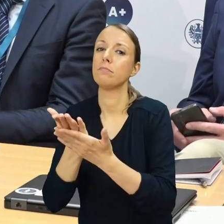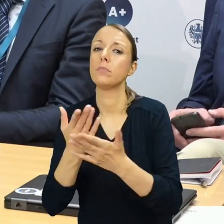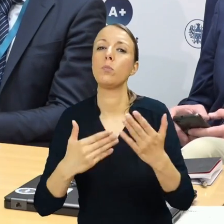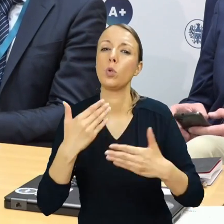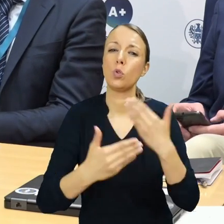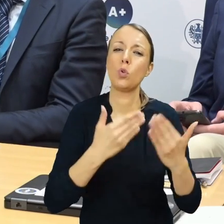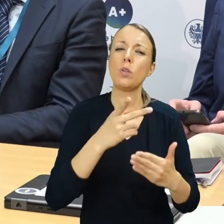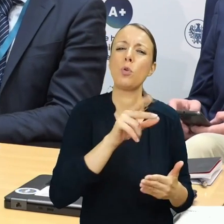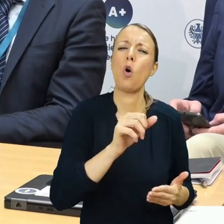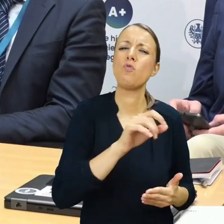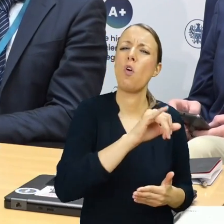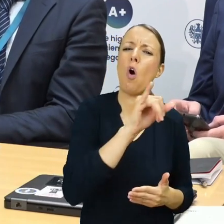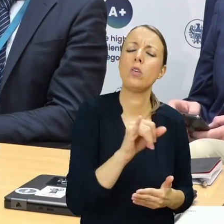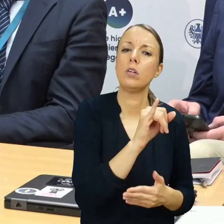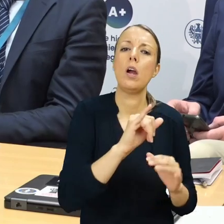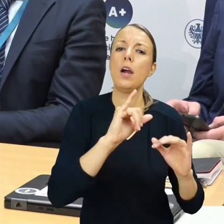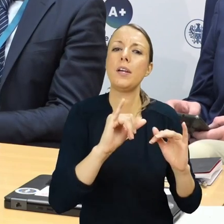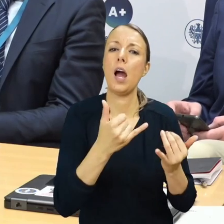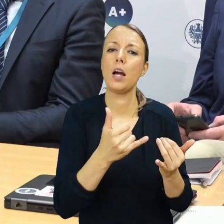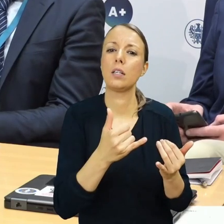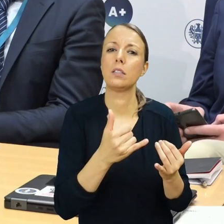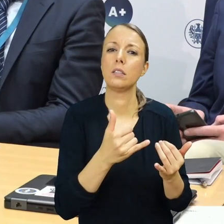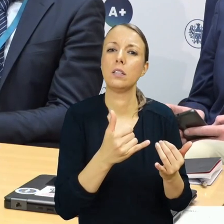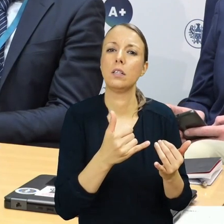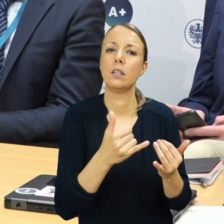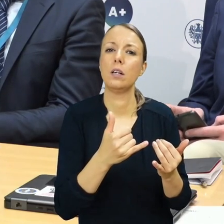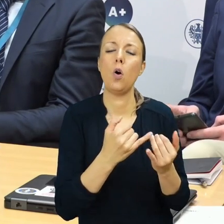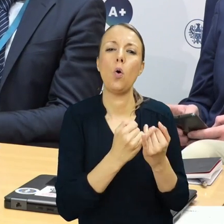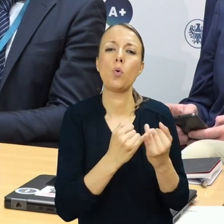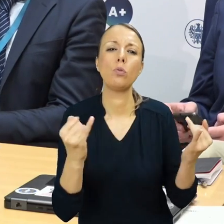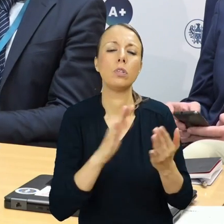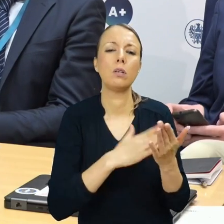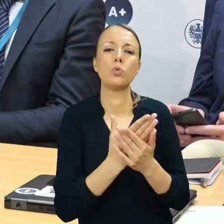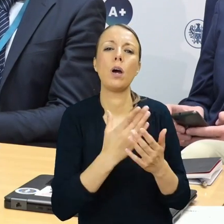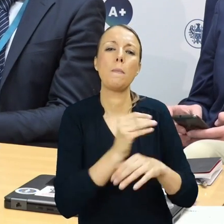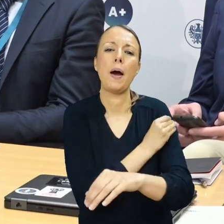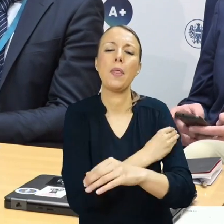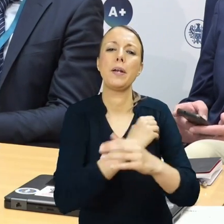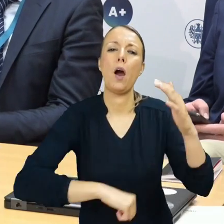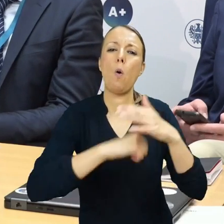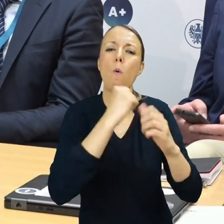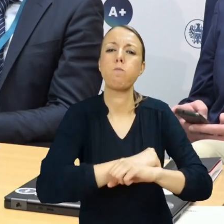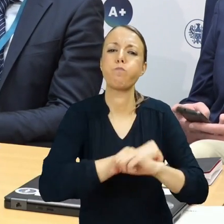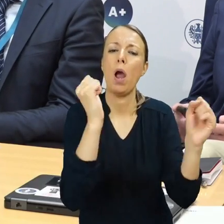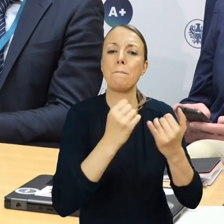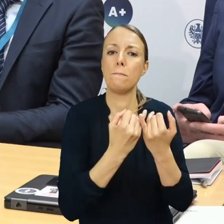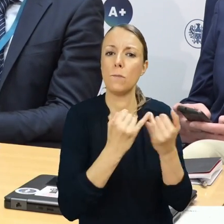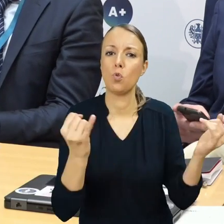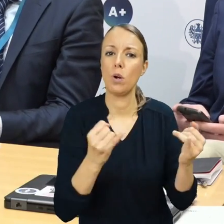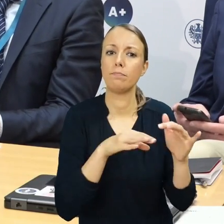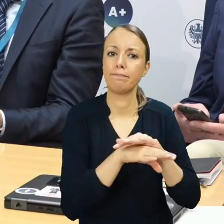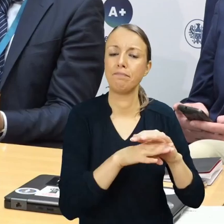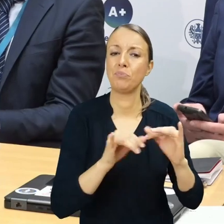i zabezpieczania czy przechowywania materiałów wybuchowych, amunicji. Związkowcy, jak mniemam, spekuluję, bo